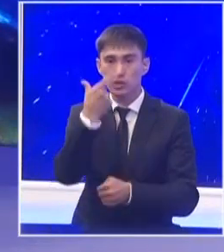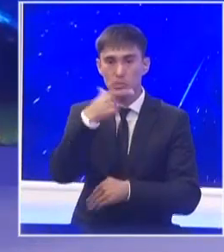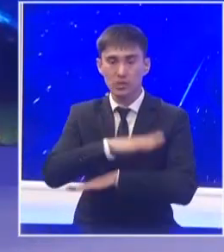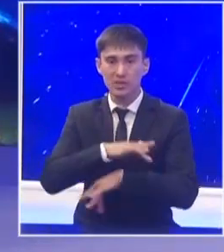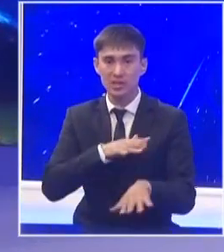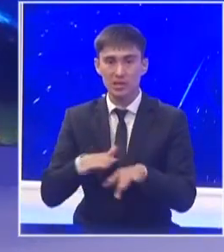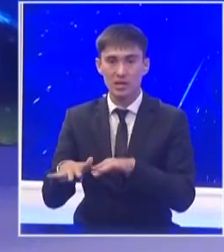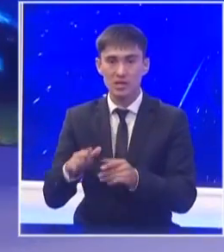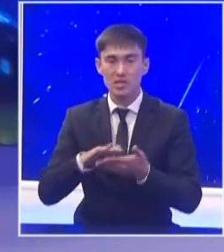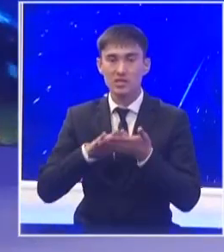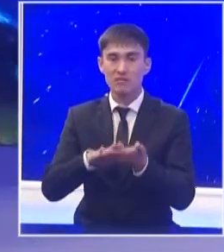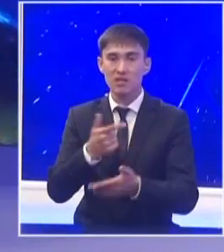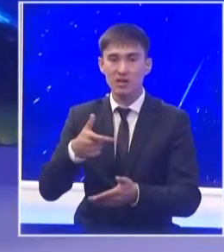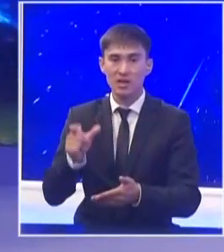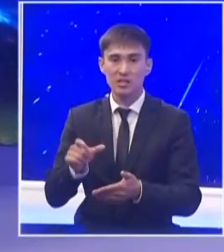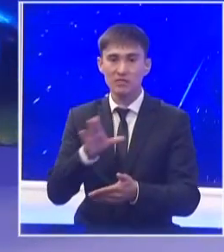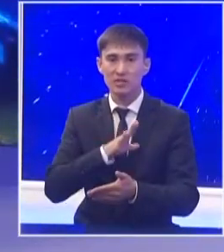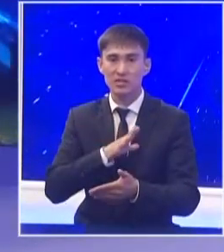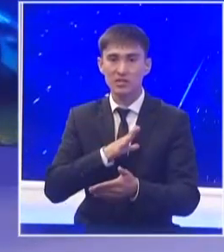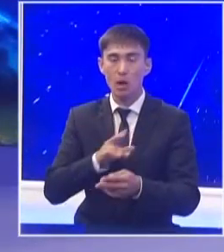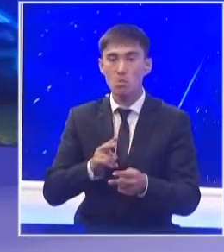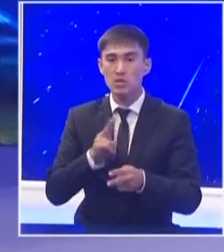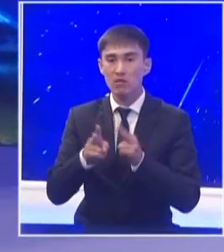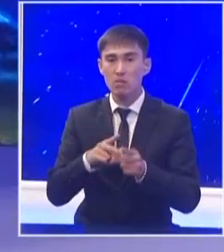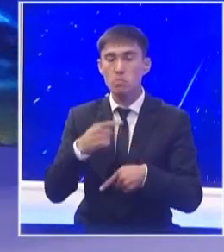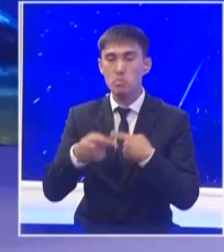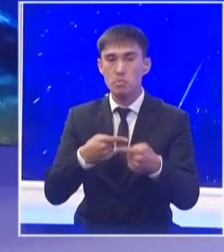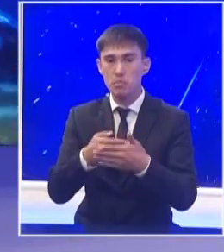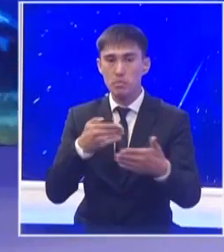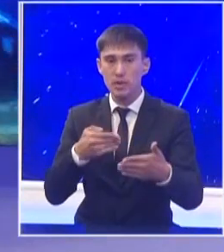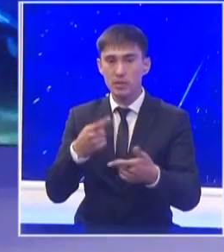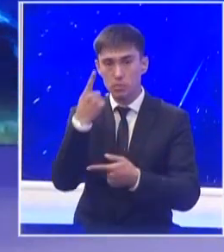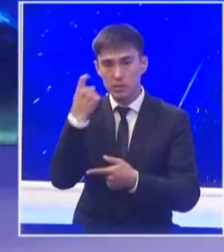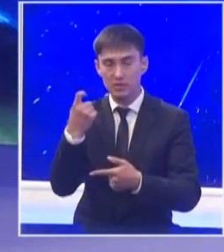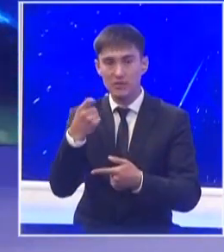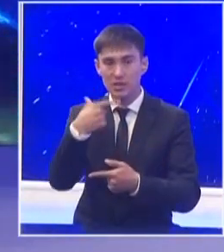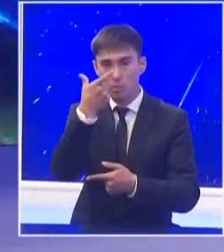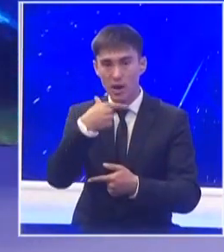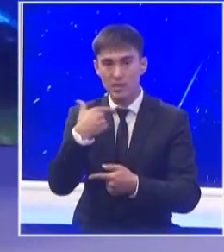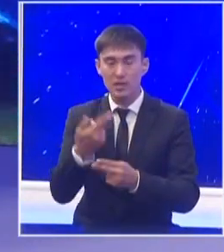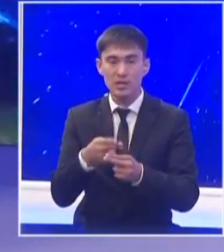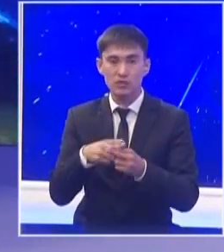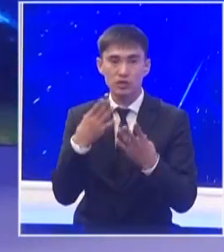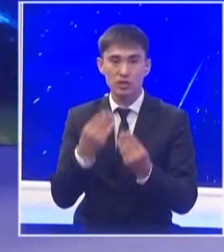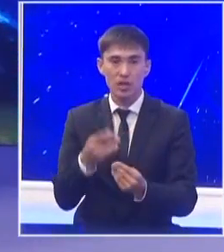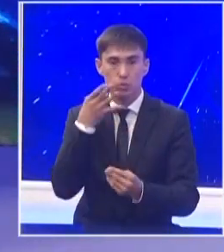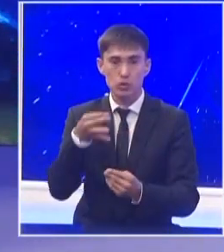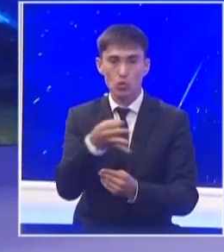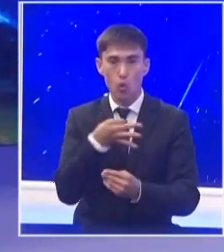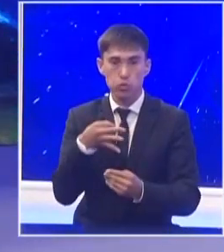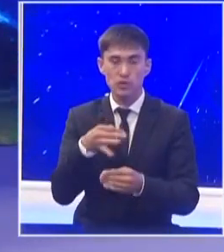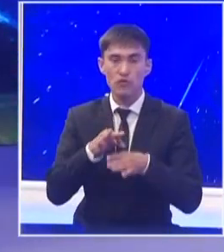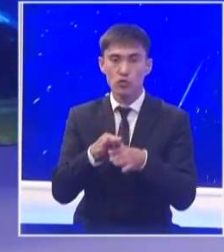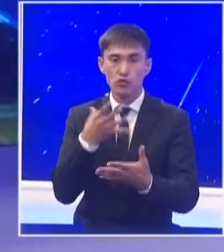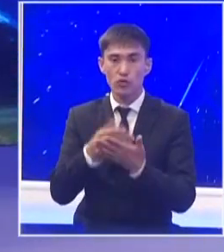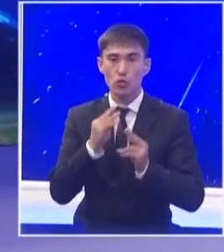дисциплинарные дела. Заявление граждан вынесли на обжалование перед представителями Совета по этике. На сегодняшний день в Алматинской области ведут